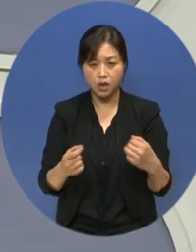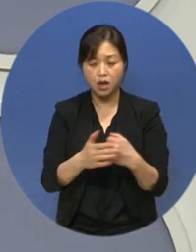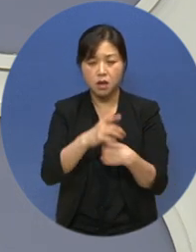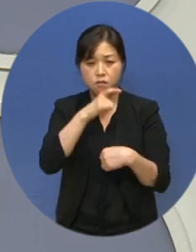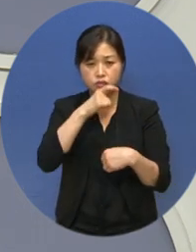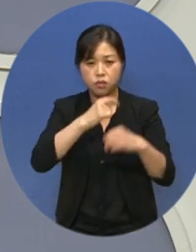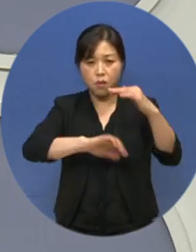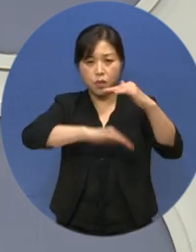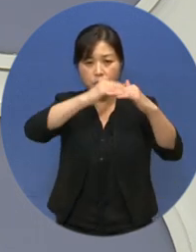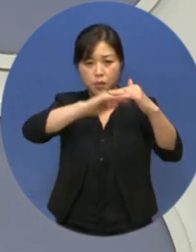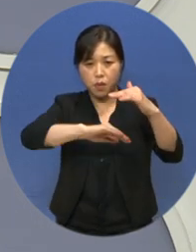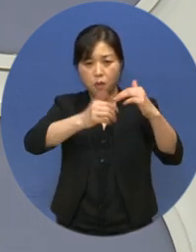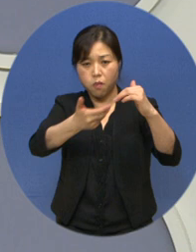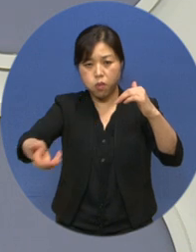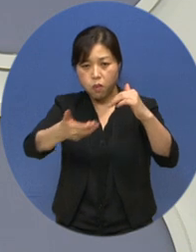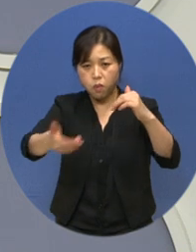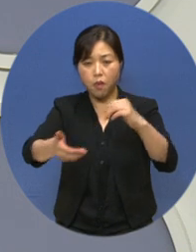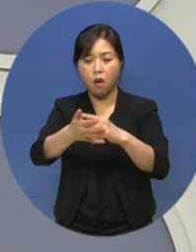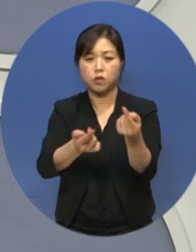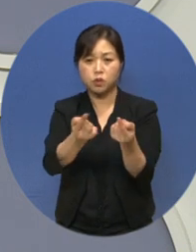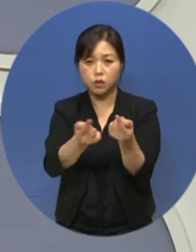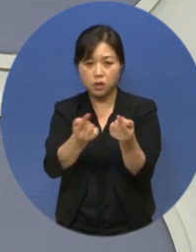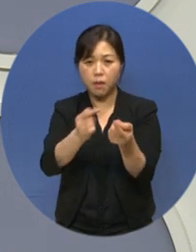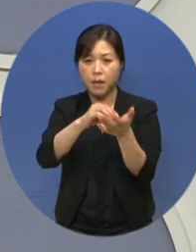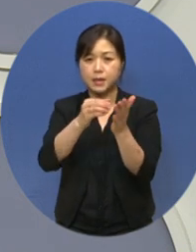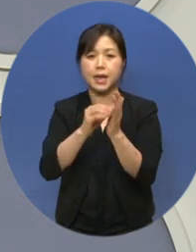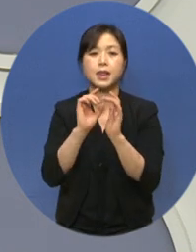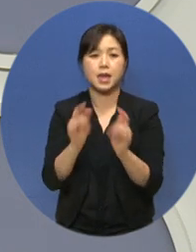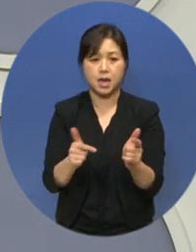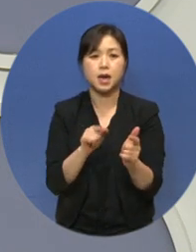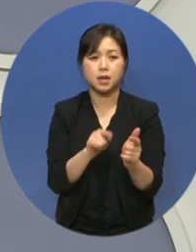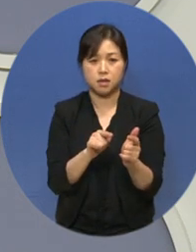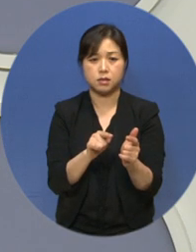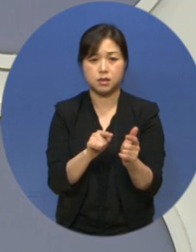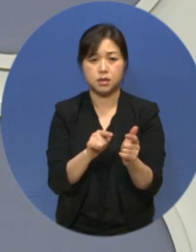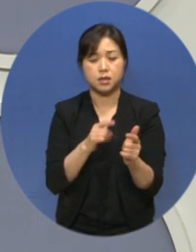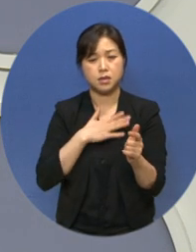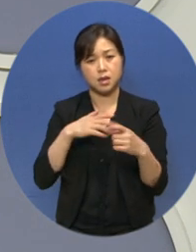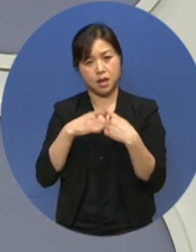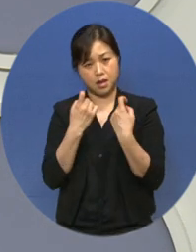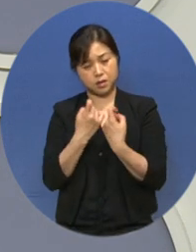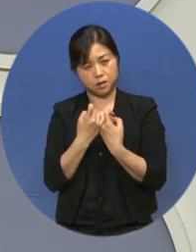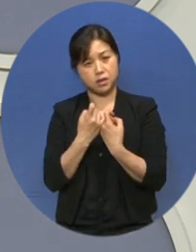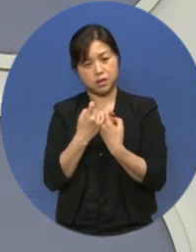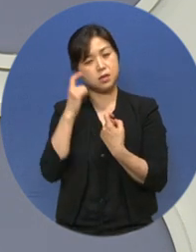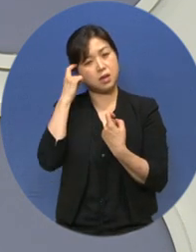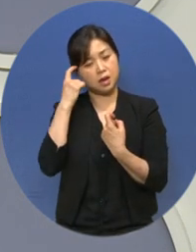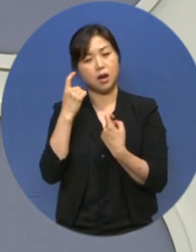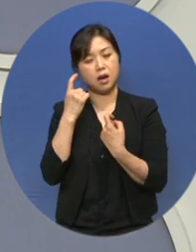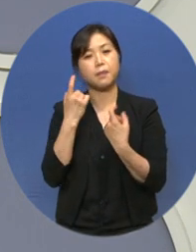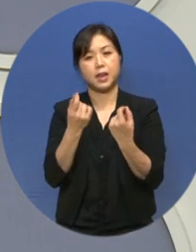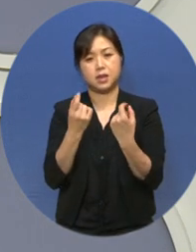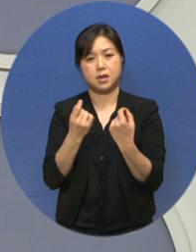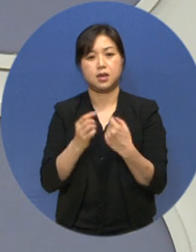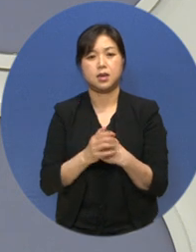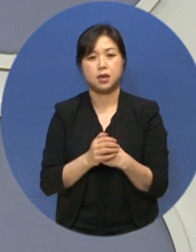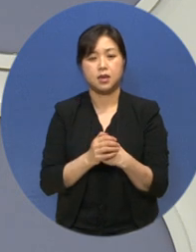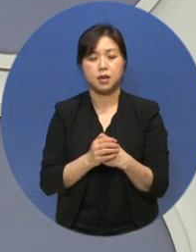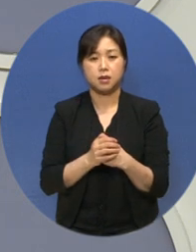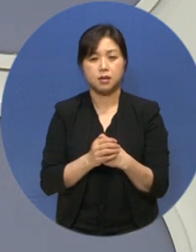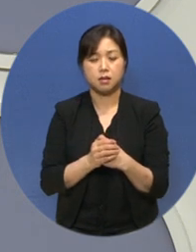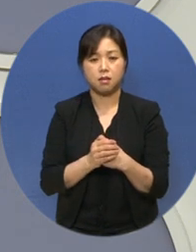2 방류 조절에 예 적합하지 않았다는 것이 저희 개인적인 판단입니다 안 말씀드리며 대부분 어 땐 조절에